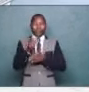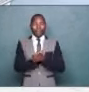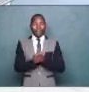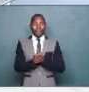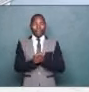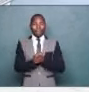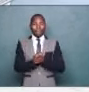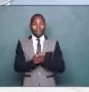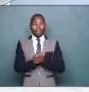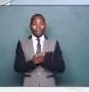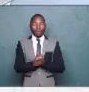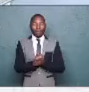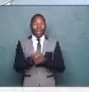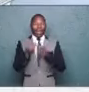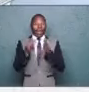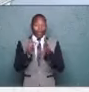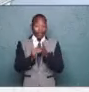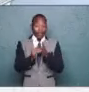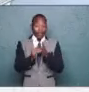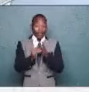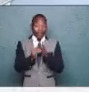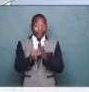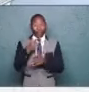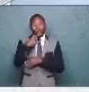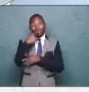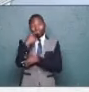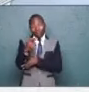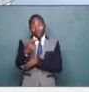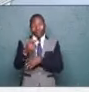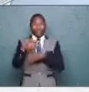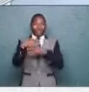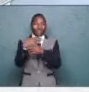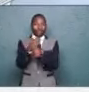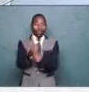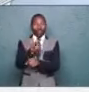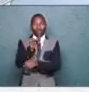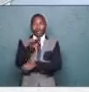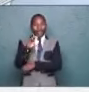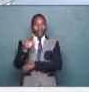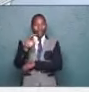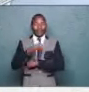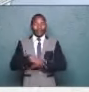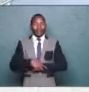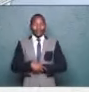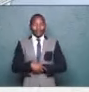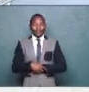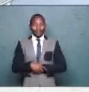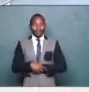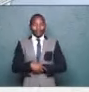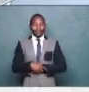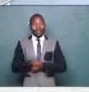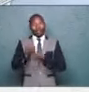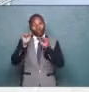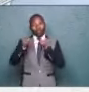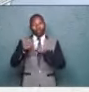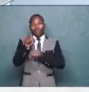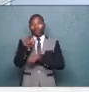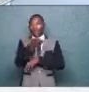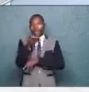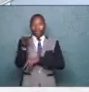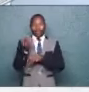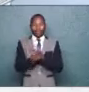ameneyo. Komanso nditsindike kuti bungwe loyendetsa zisankho likuloleza